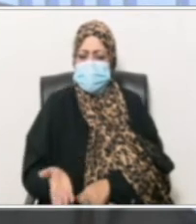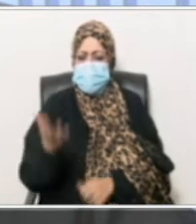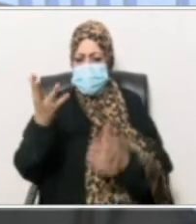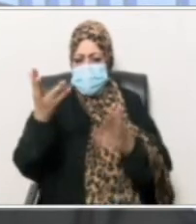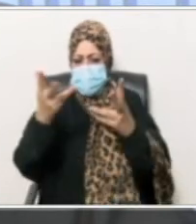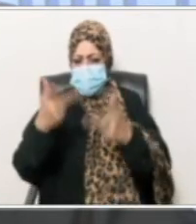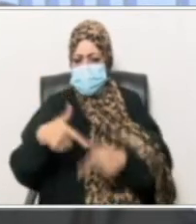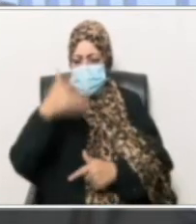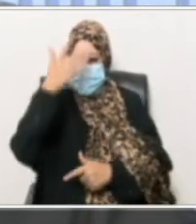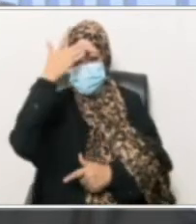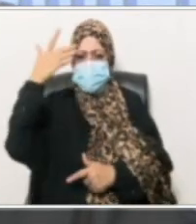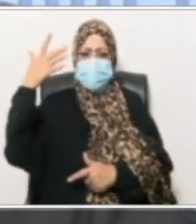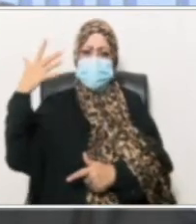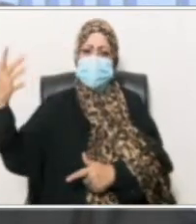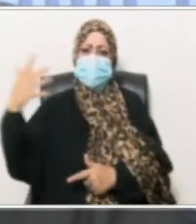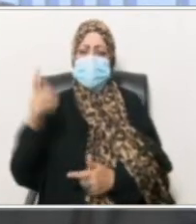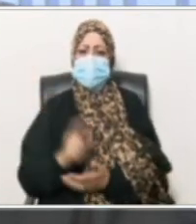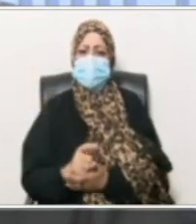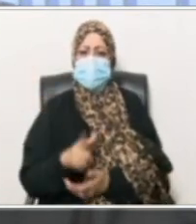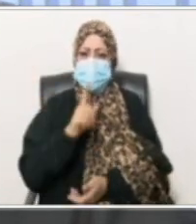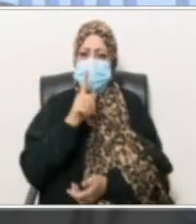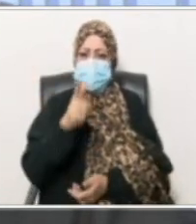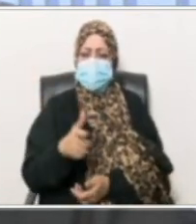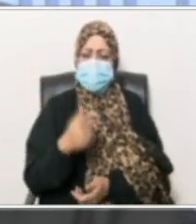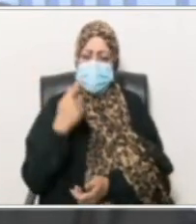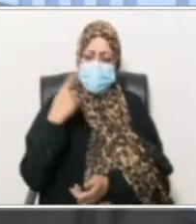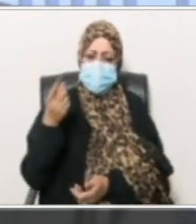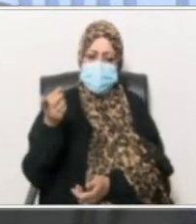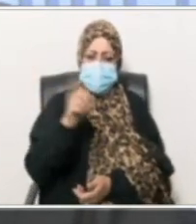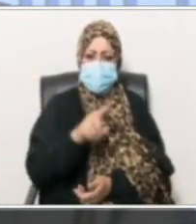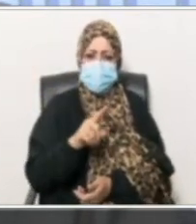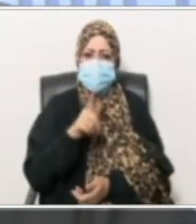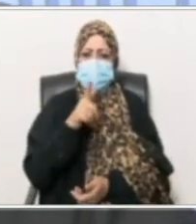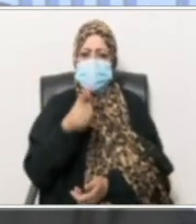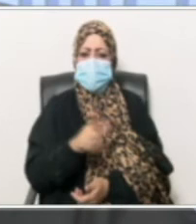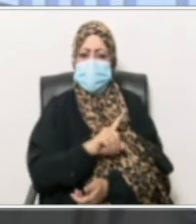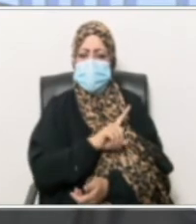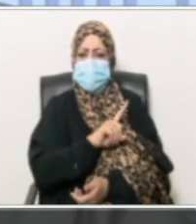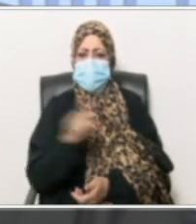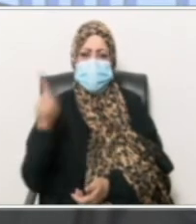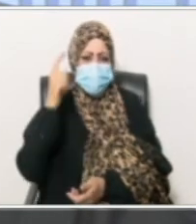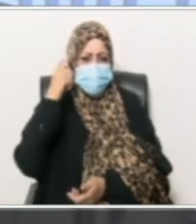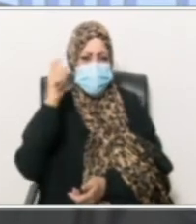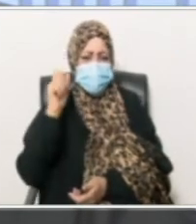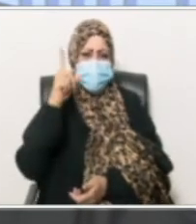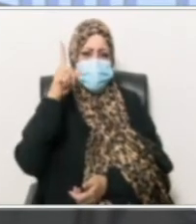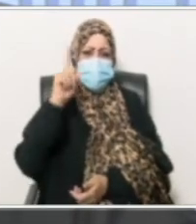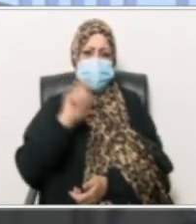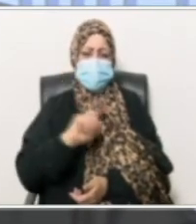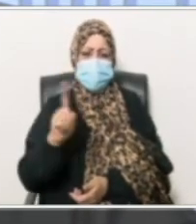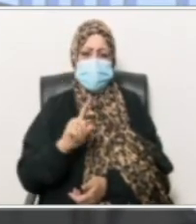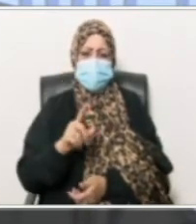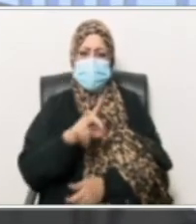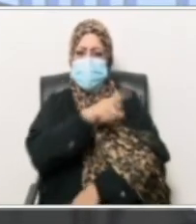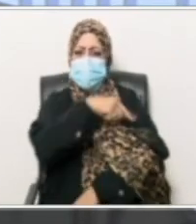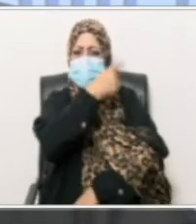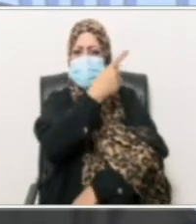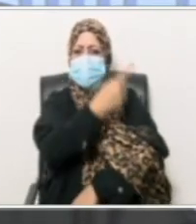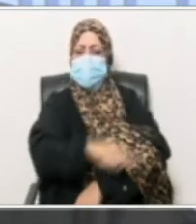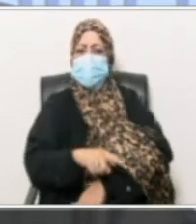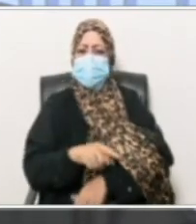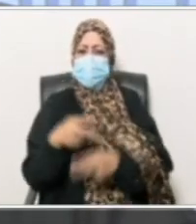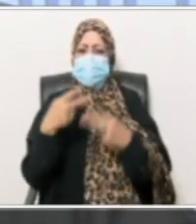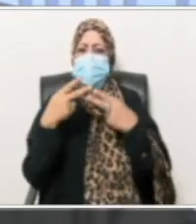العلم: لا يعلم ذنب يبيح مال المسلم